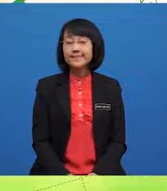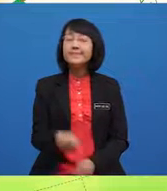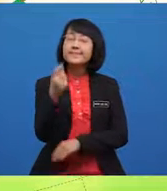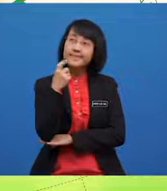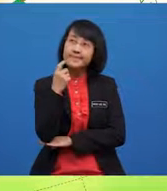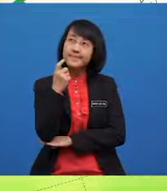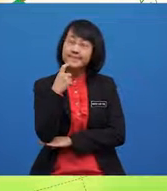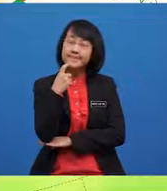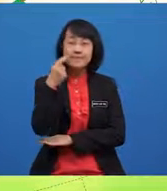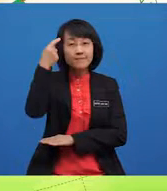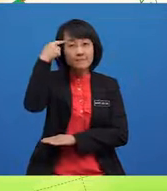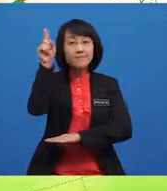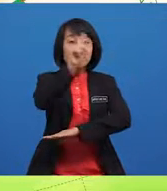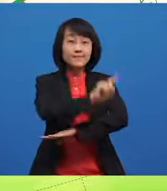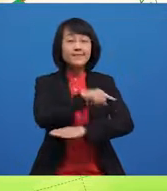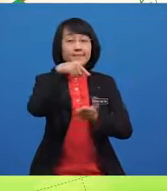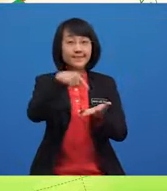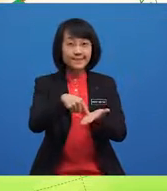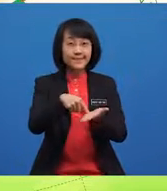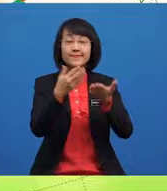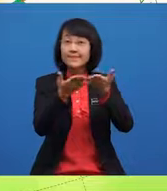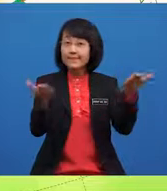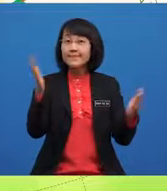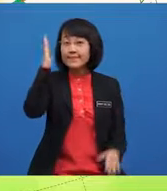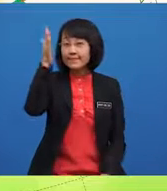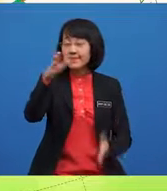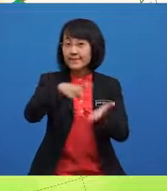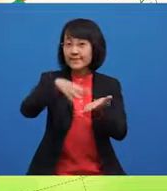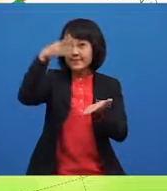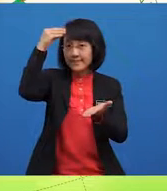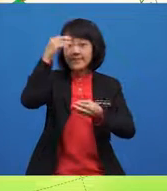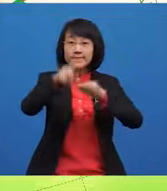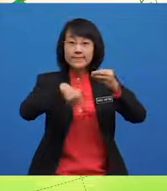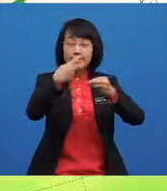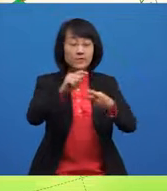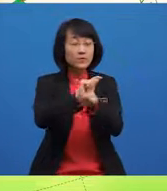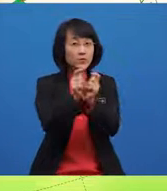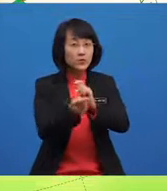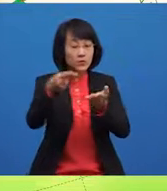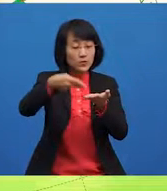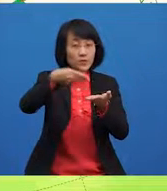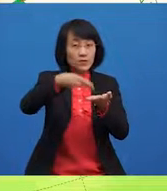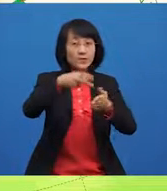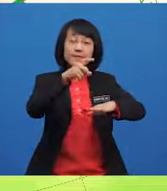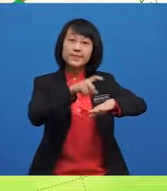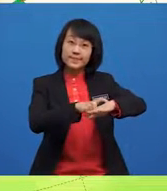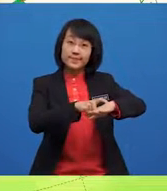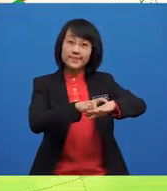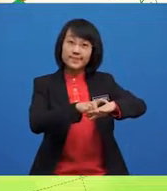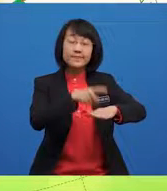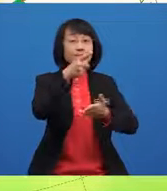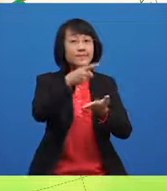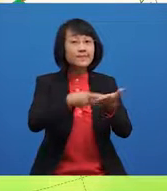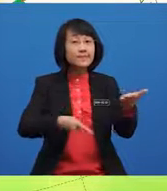sesi pembelajaran pada kali ini, kamu akan belajar tentang penukaran unit masa.